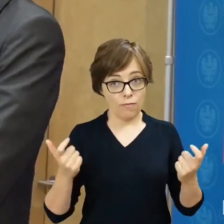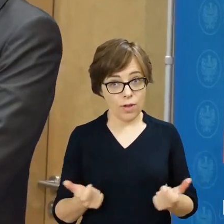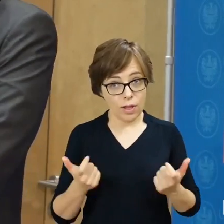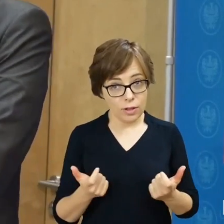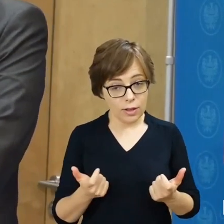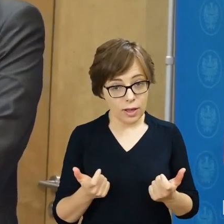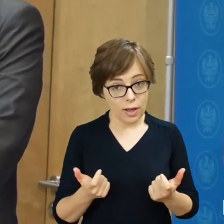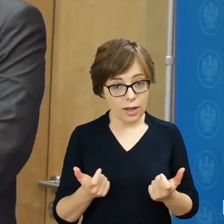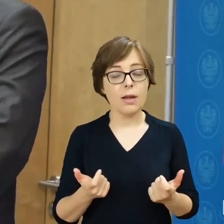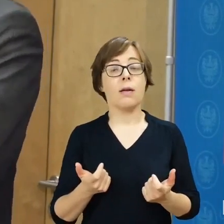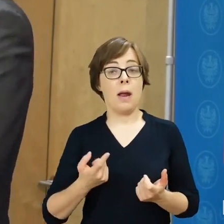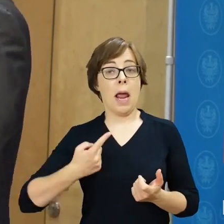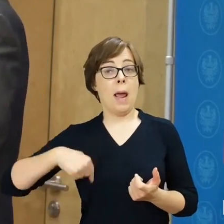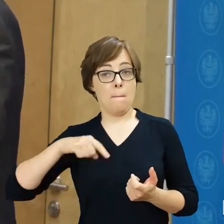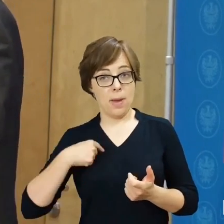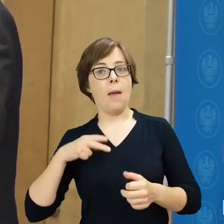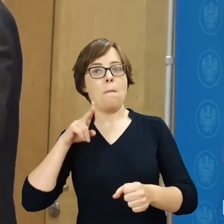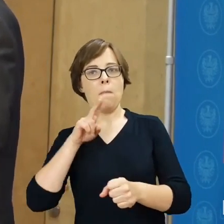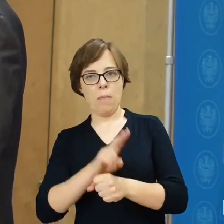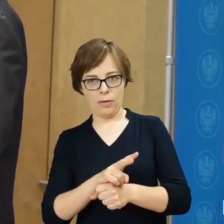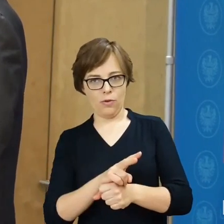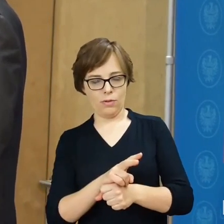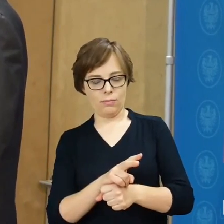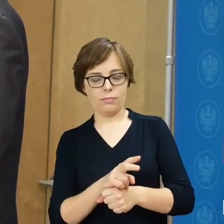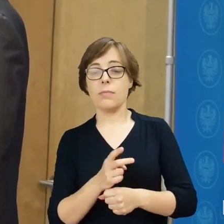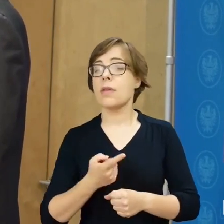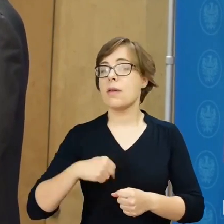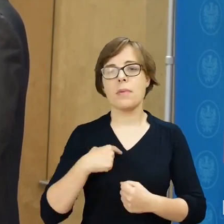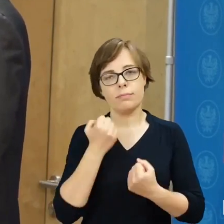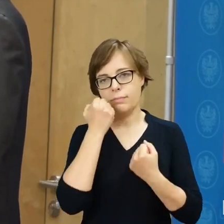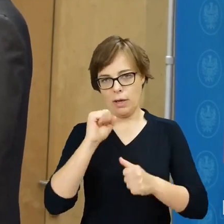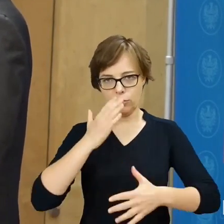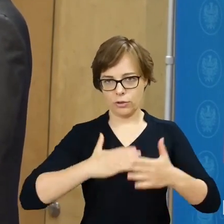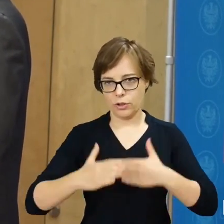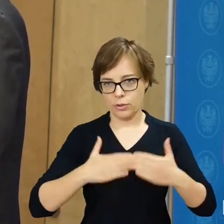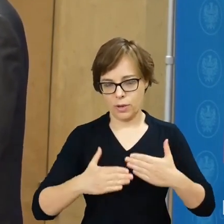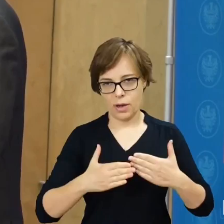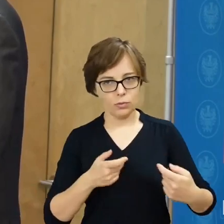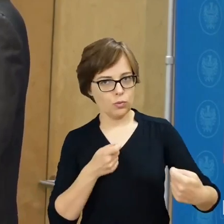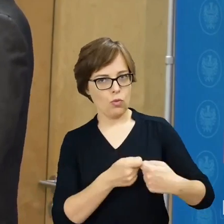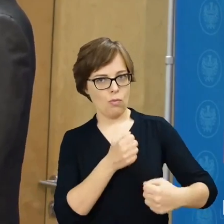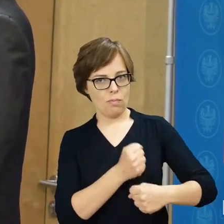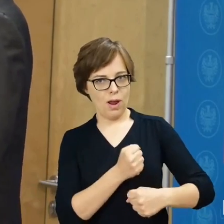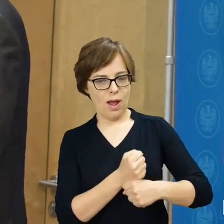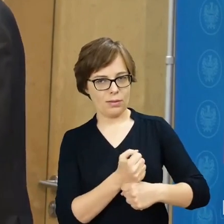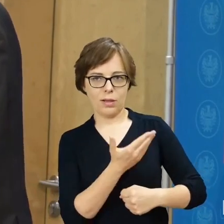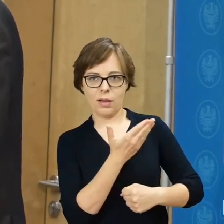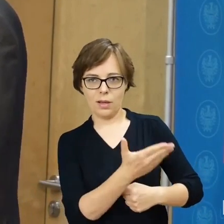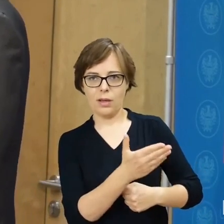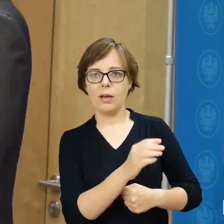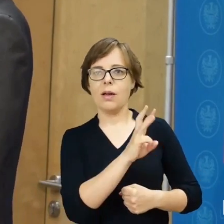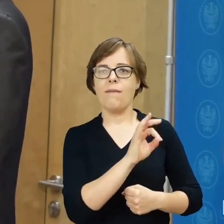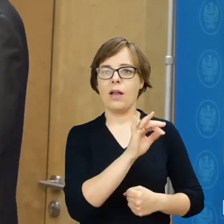któremu mamy przyjemność patronować. Cieszymy się, że jest to wymiar współpracy z Watchdog Polska.